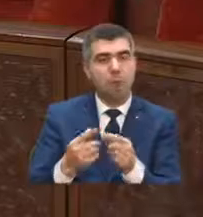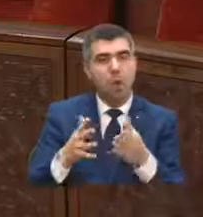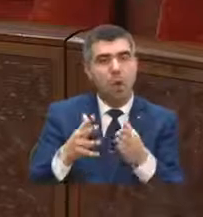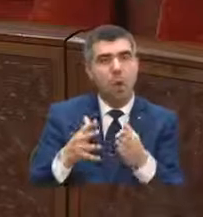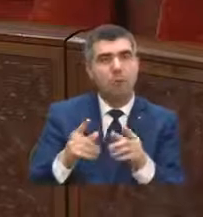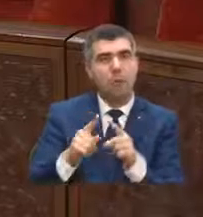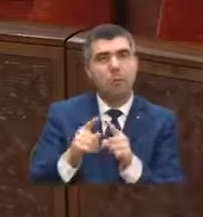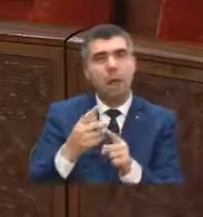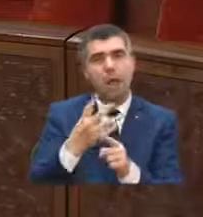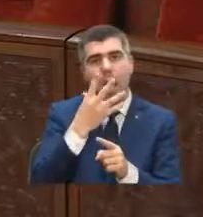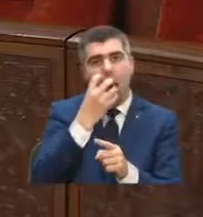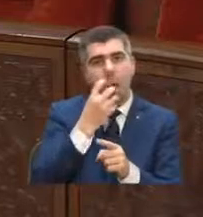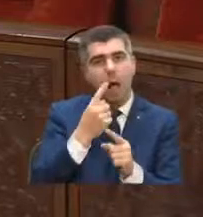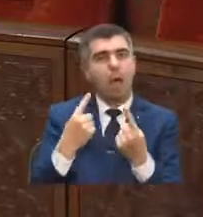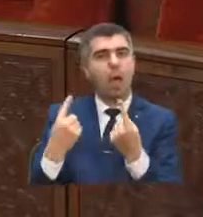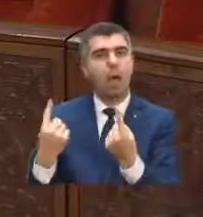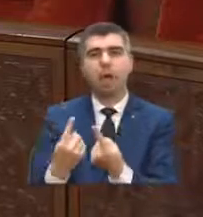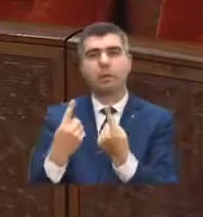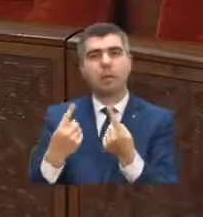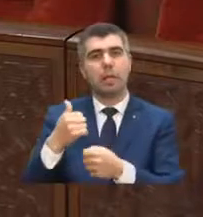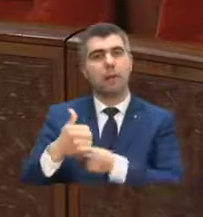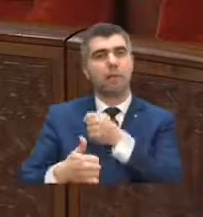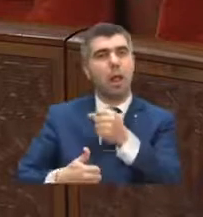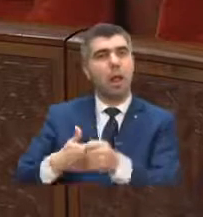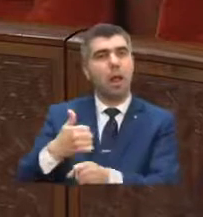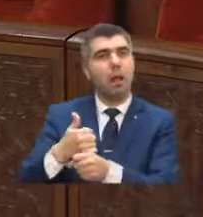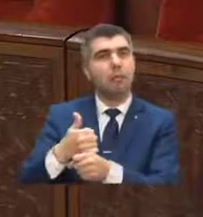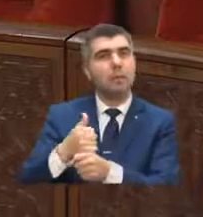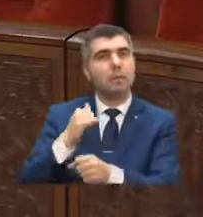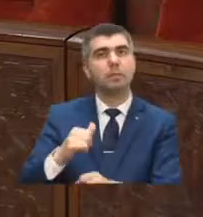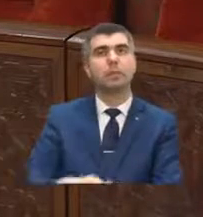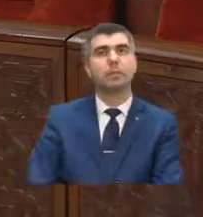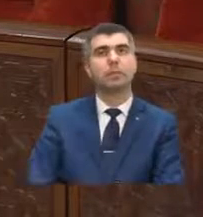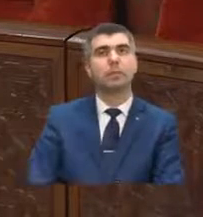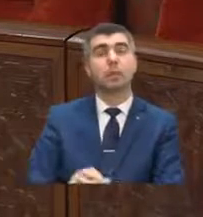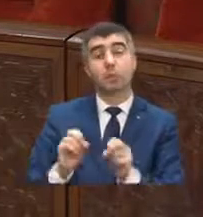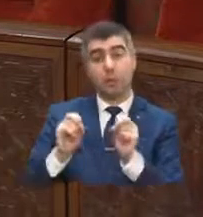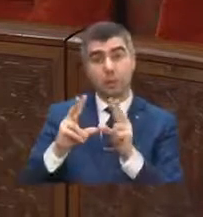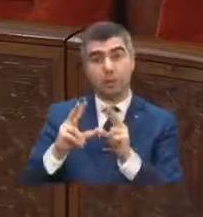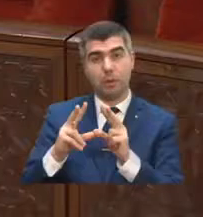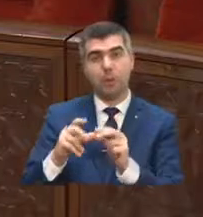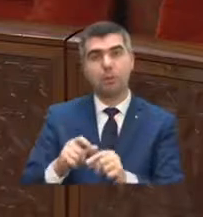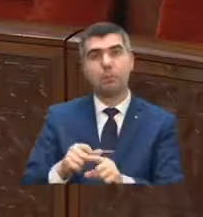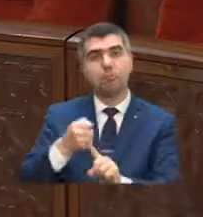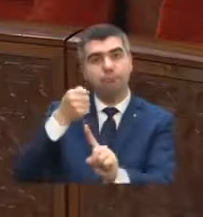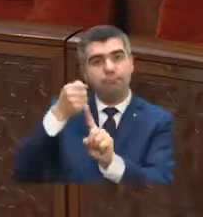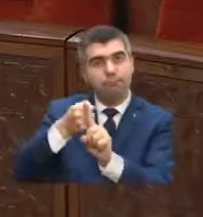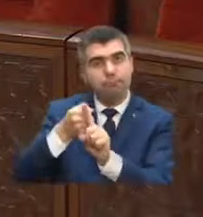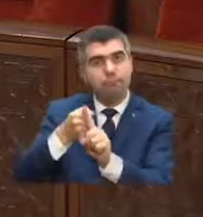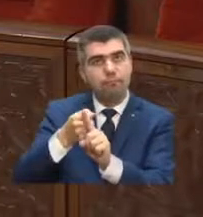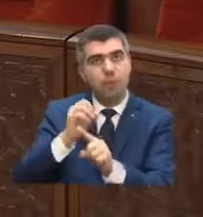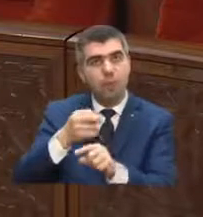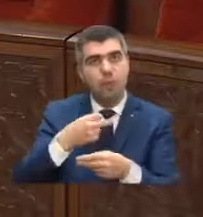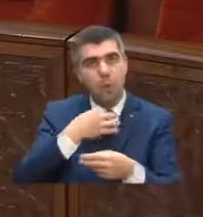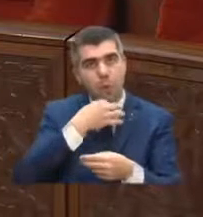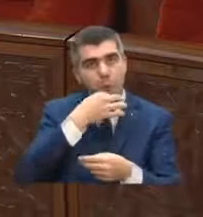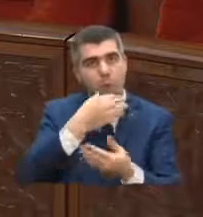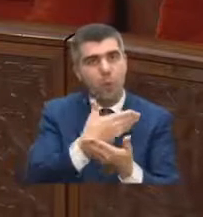المنزله سنويه اللي كتجي كل عام وبدنا نتكلموا في المساله. خصنا نبداو في واحد الوقت نقولوا فيما